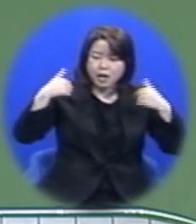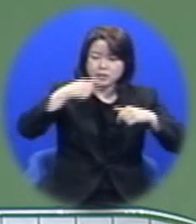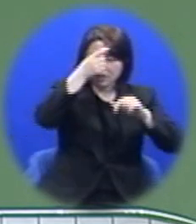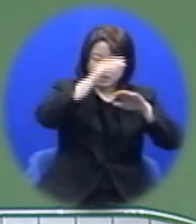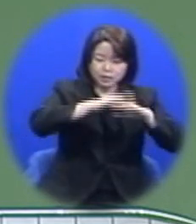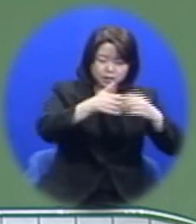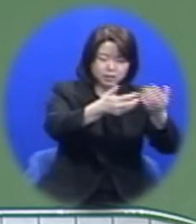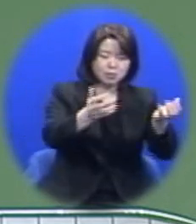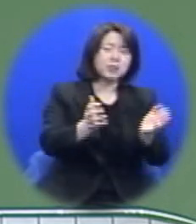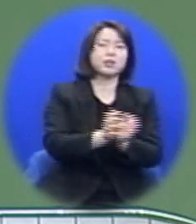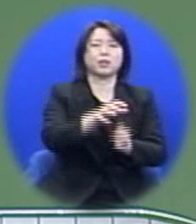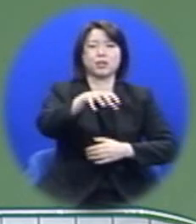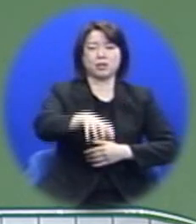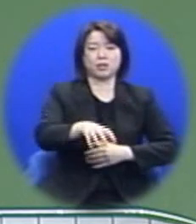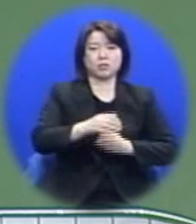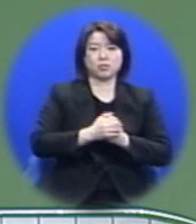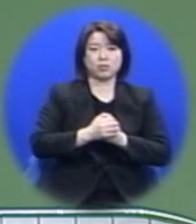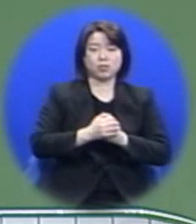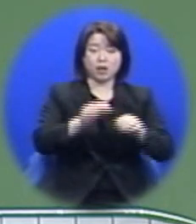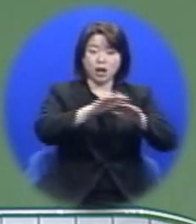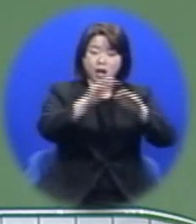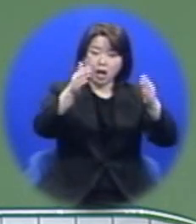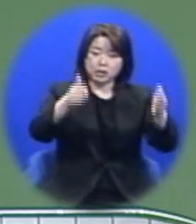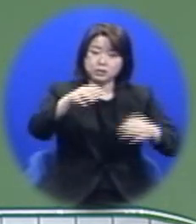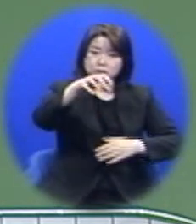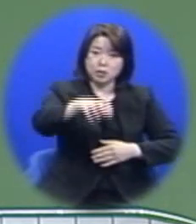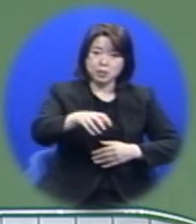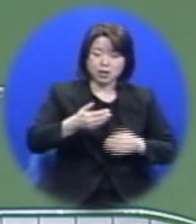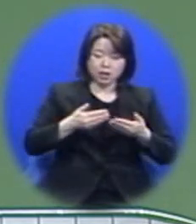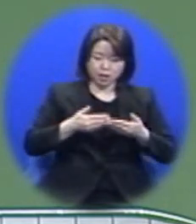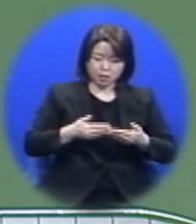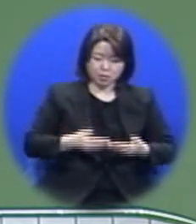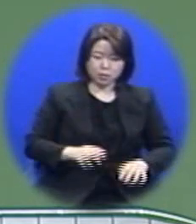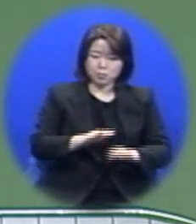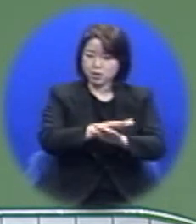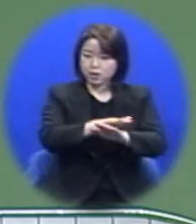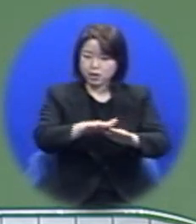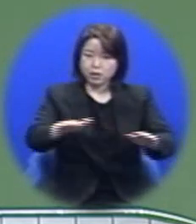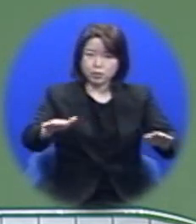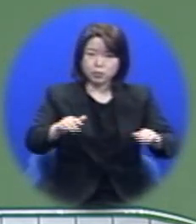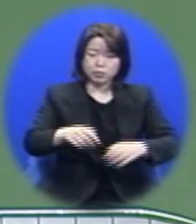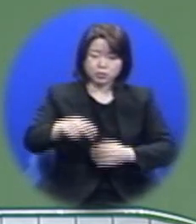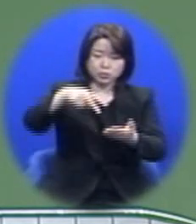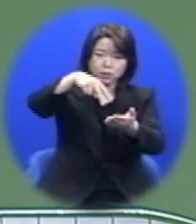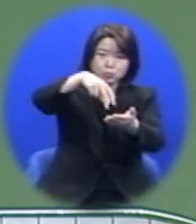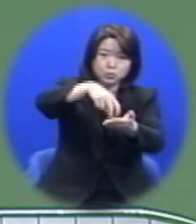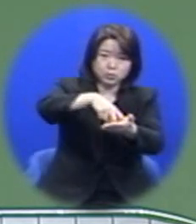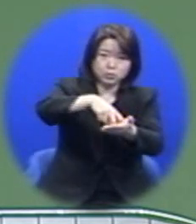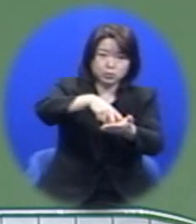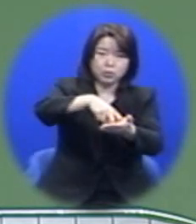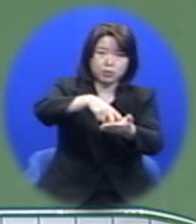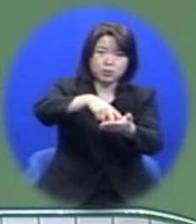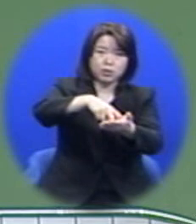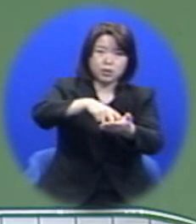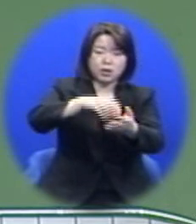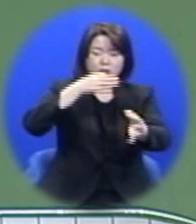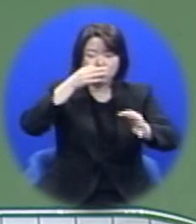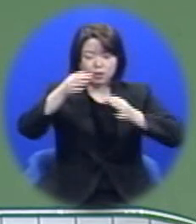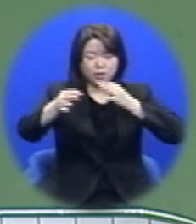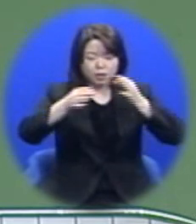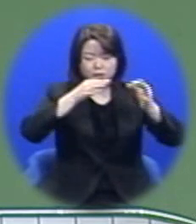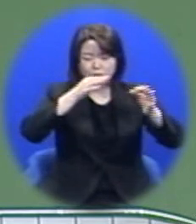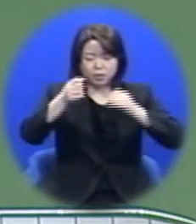계셨다는 예배당 강단 앞에 가만히 거적대기를 깔아놓고 거기에 무릎을 꿇고 통곡을